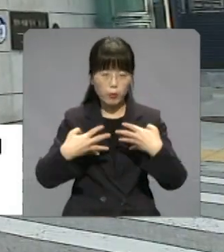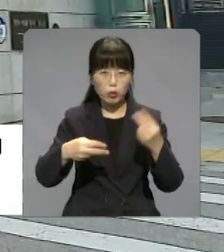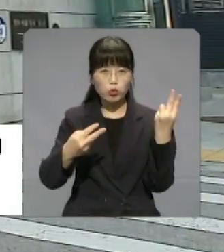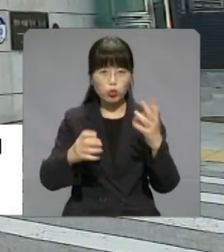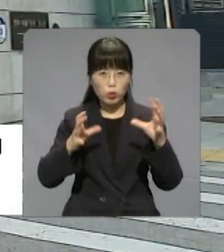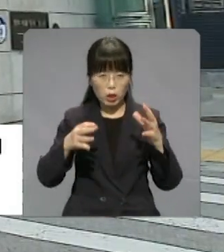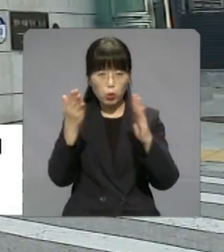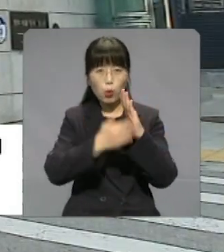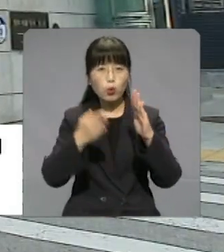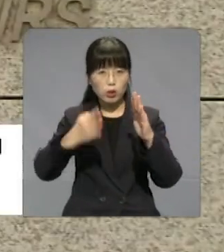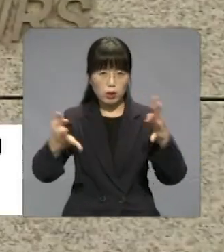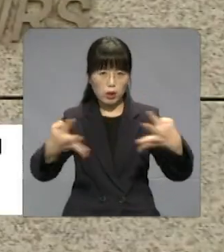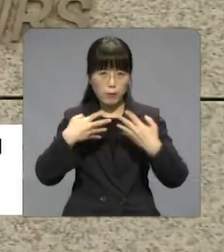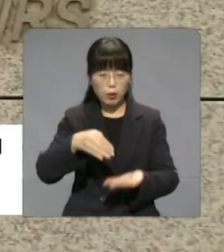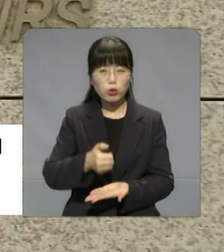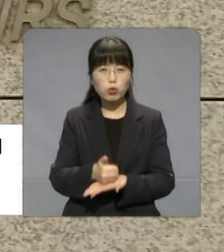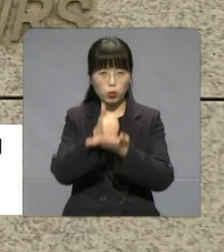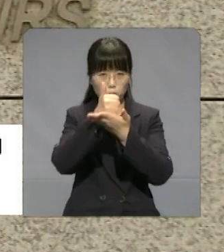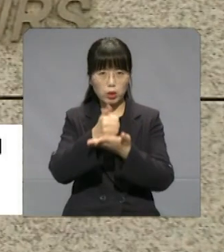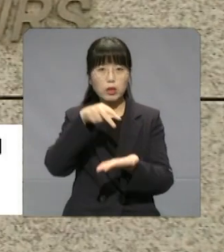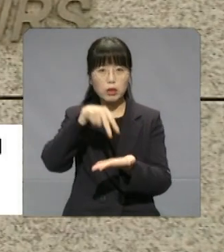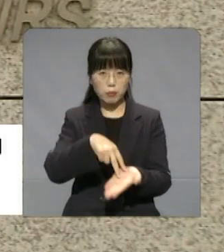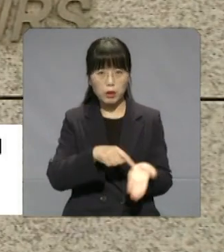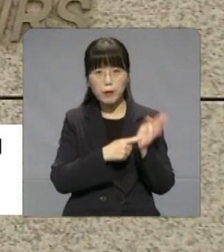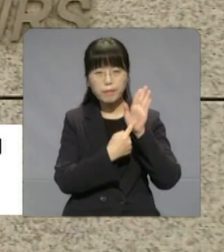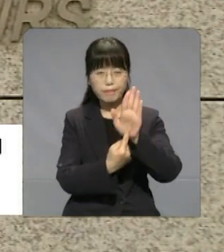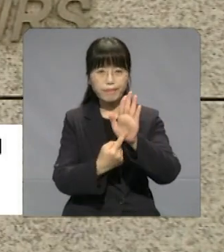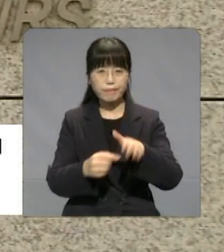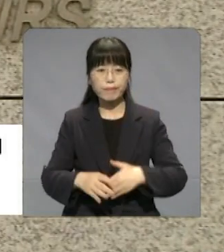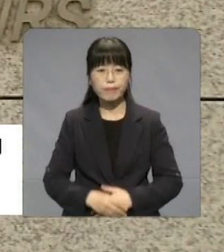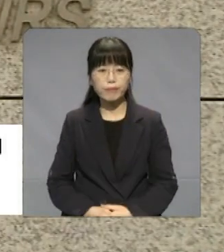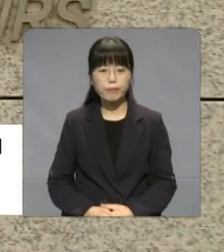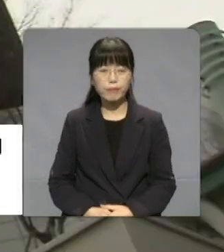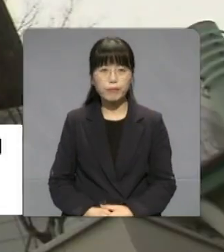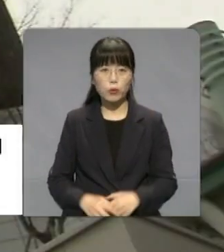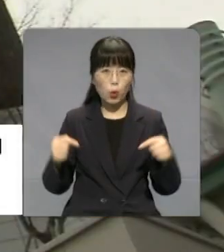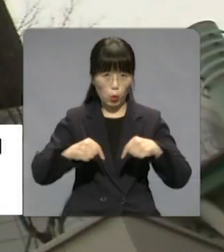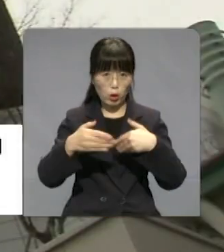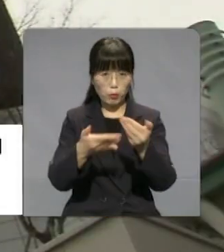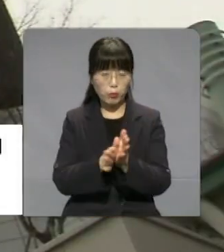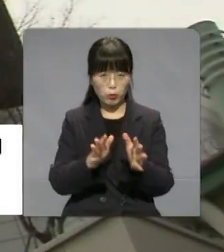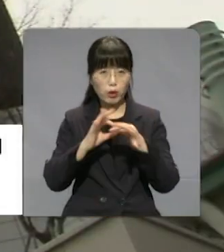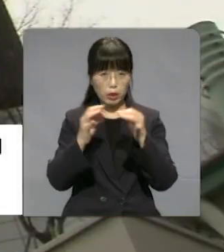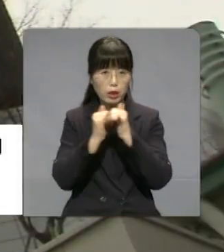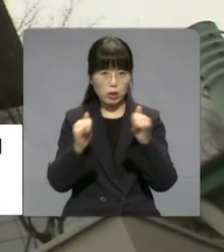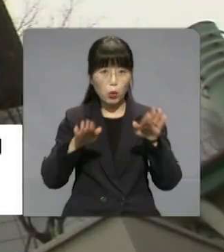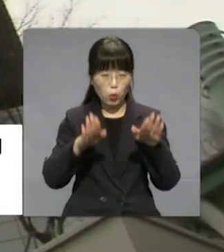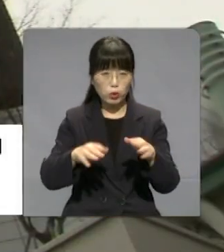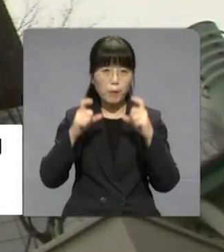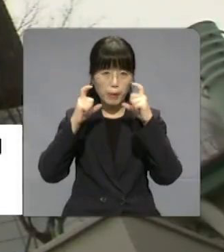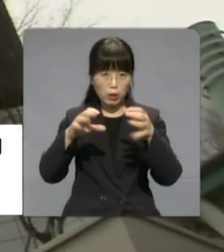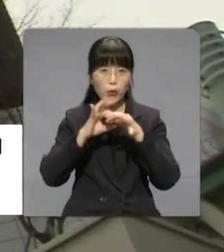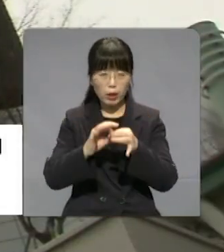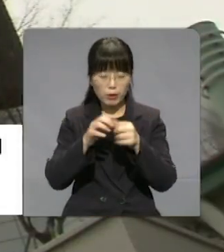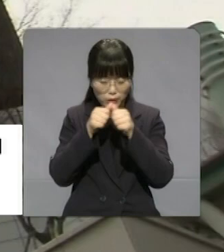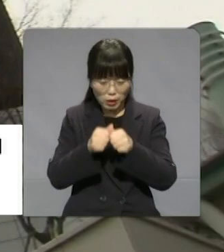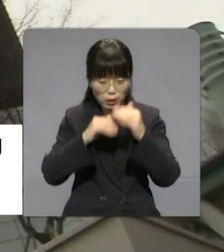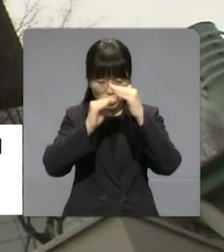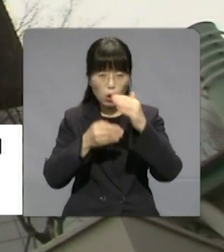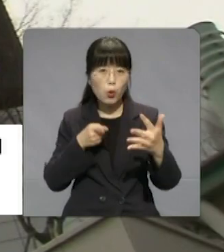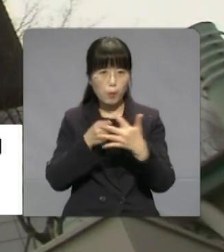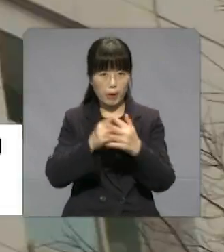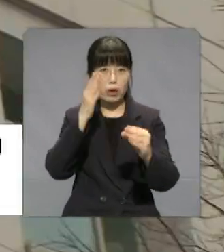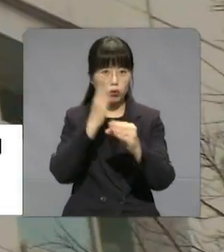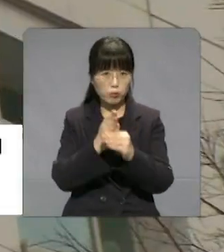양국간의 공식 합의로서 존중한다는 입장이라고 밝혔습니다 외교부 당국자는 오늘 판결 관련 상세 내용을 파악